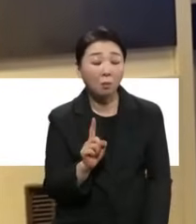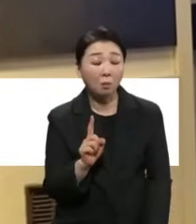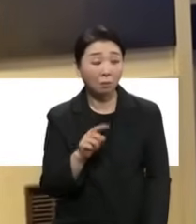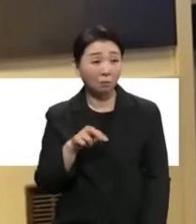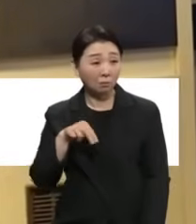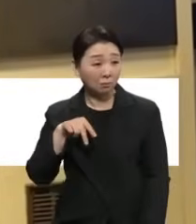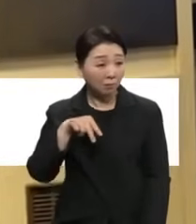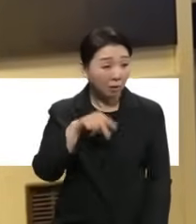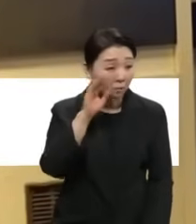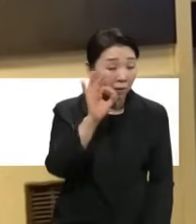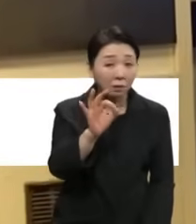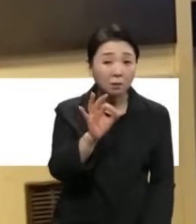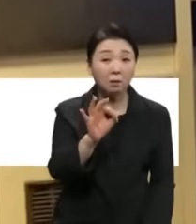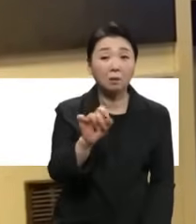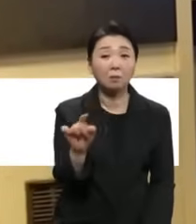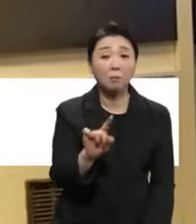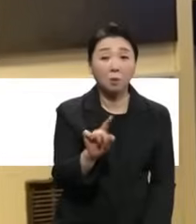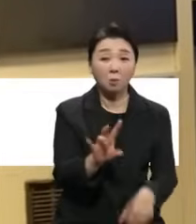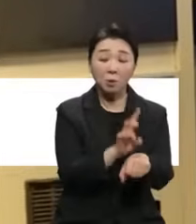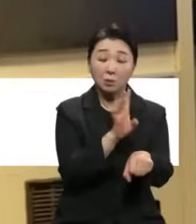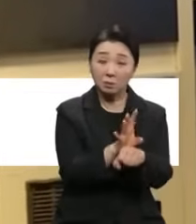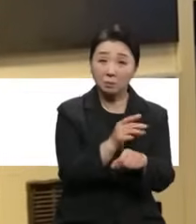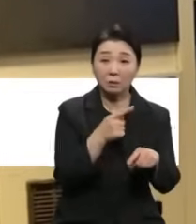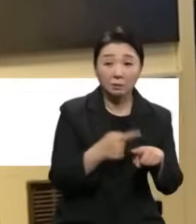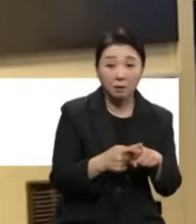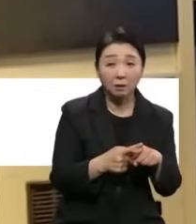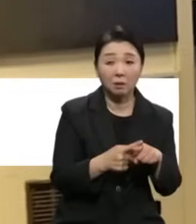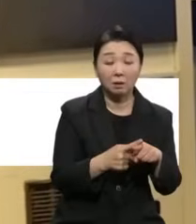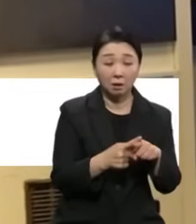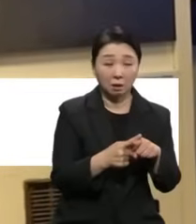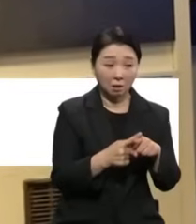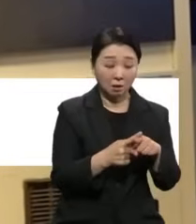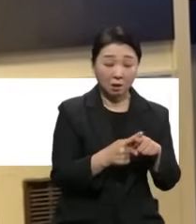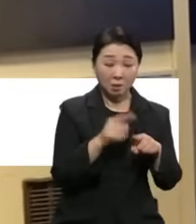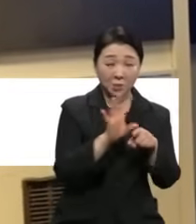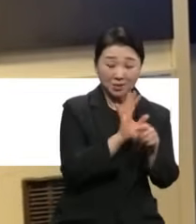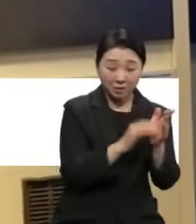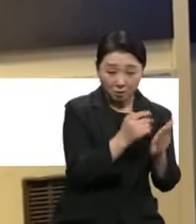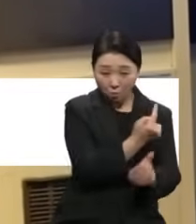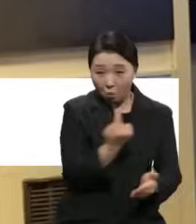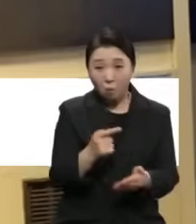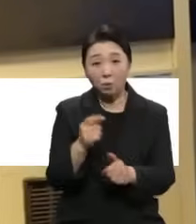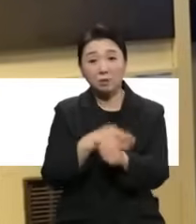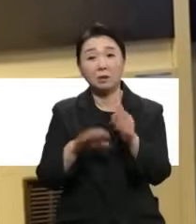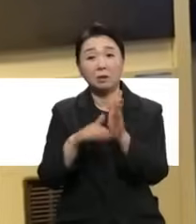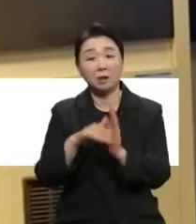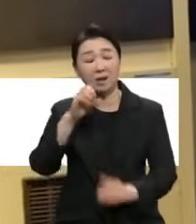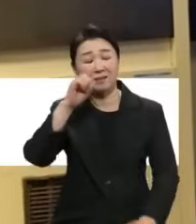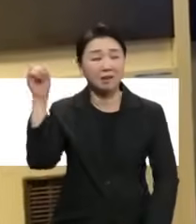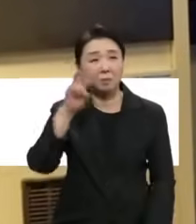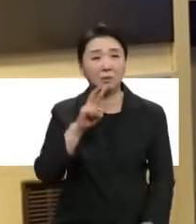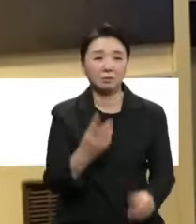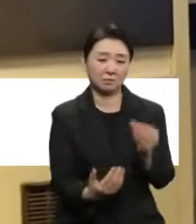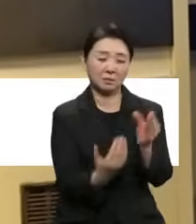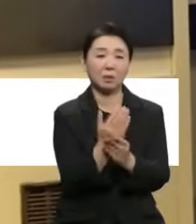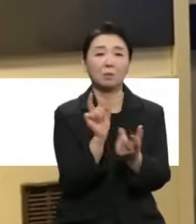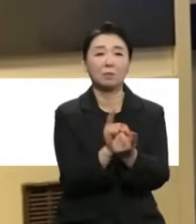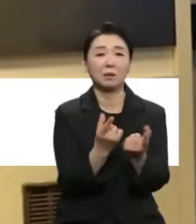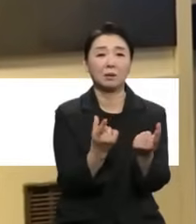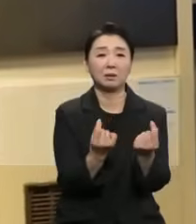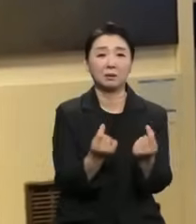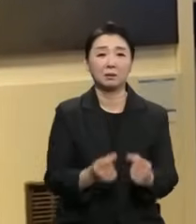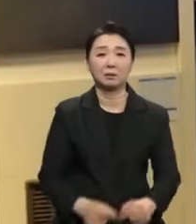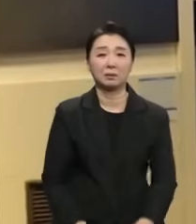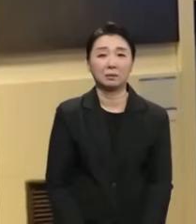내려가서 편의점에 있다가 나오는 상황에서 아마 갑작스럽게 변을 당한 것 같습니다.